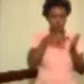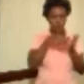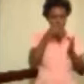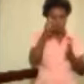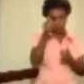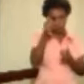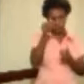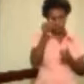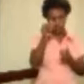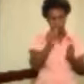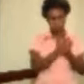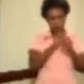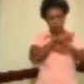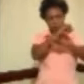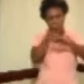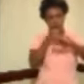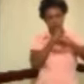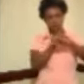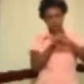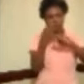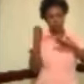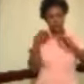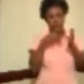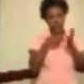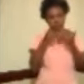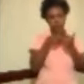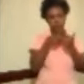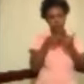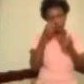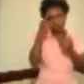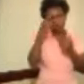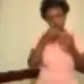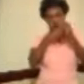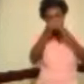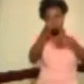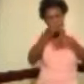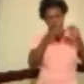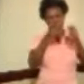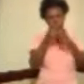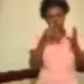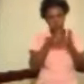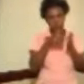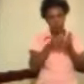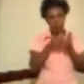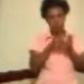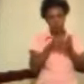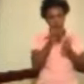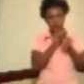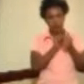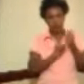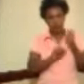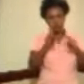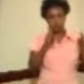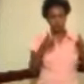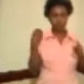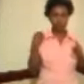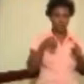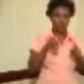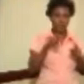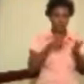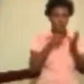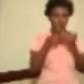communauté internationale, gagne un plan de déploiement de reconstruction, gagne l'autre citoyen haïtien qui élaborait des plans